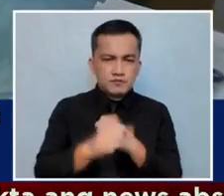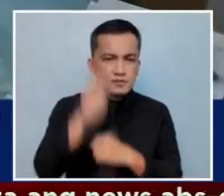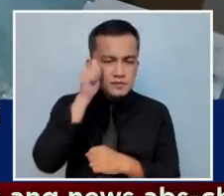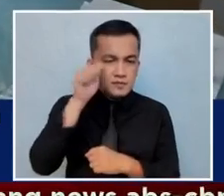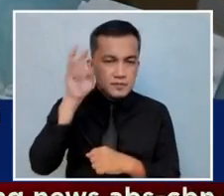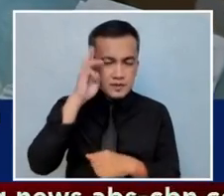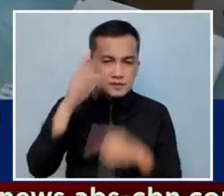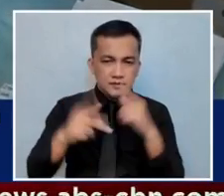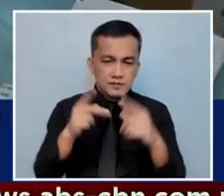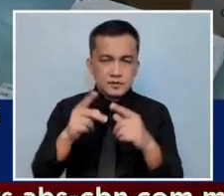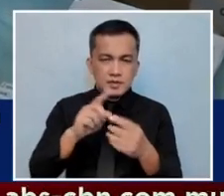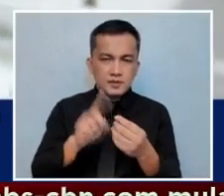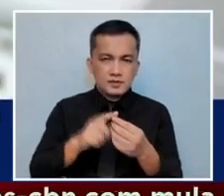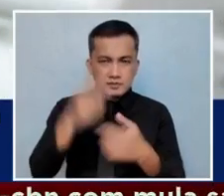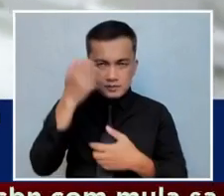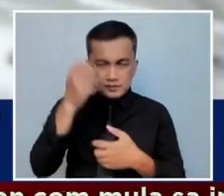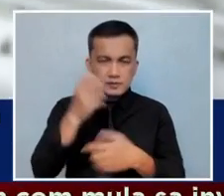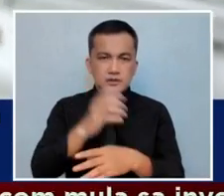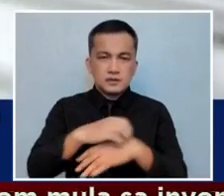para makaiwas dito.